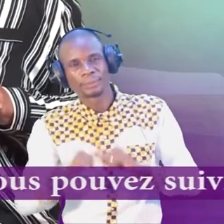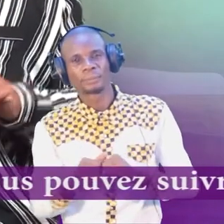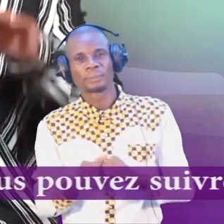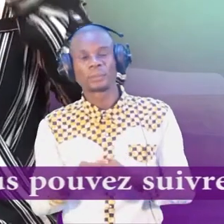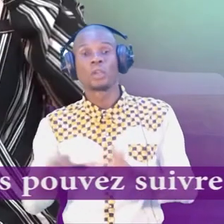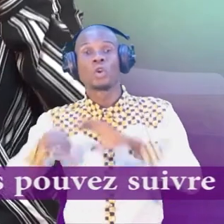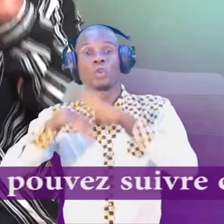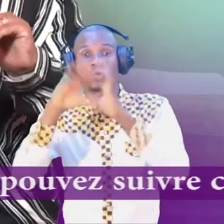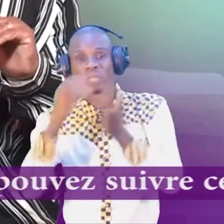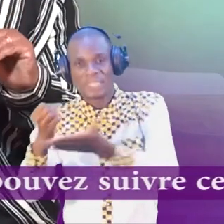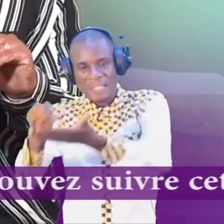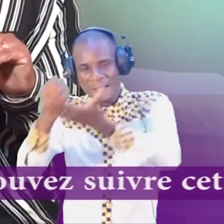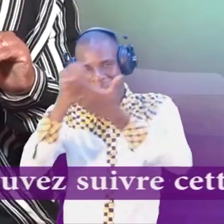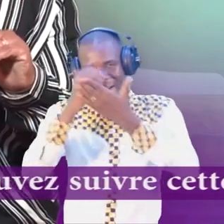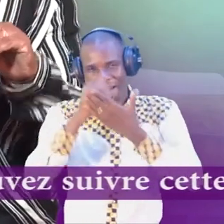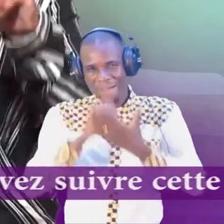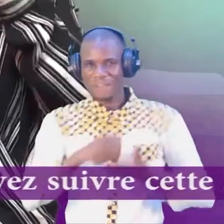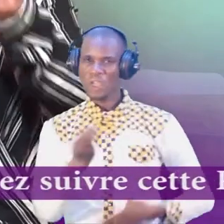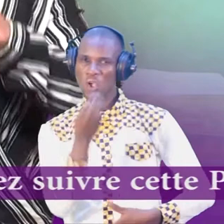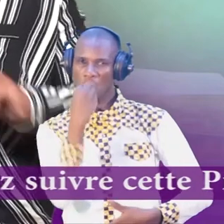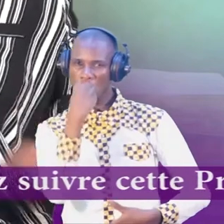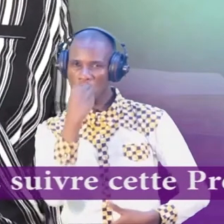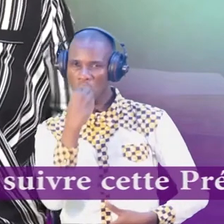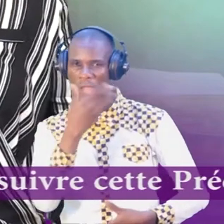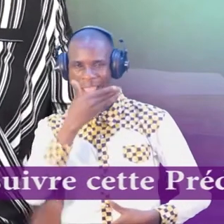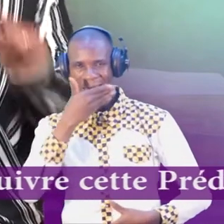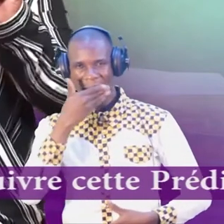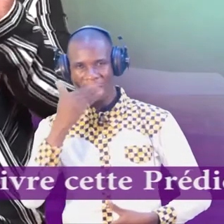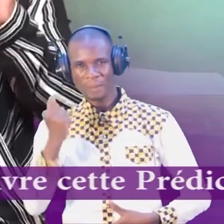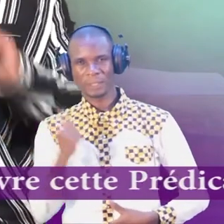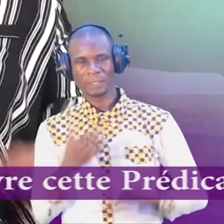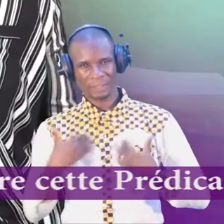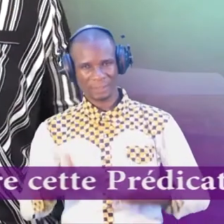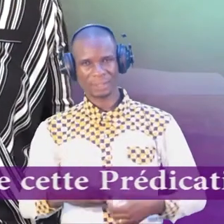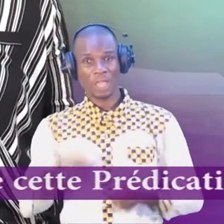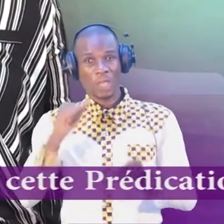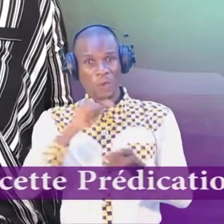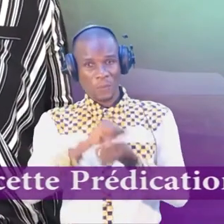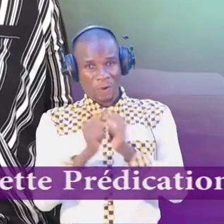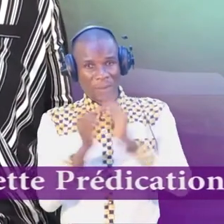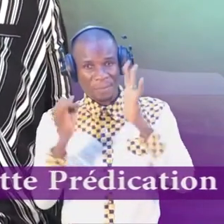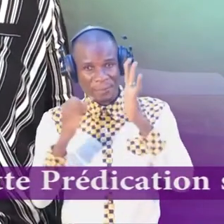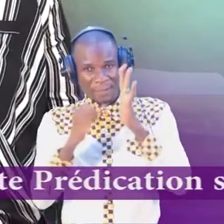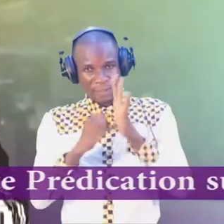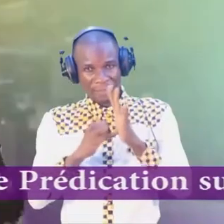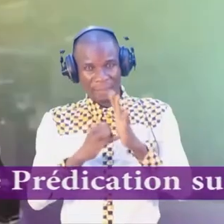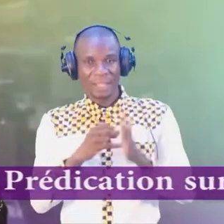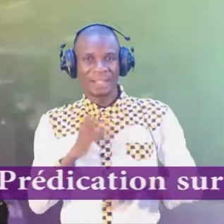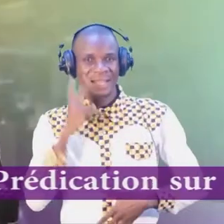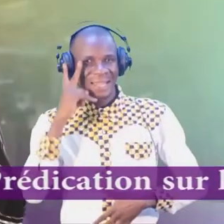Mungu. Ukimwamini Mungu, una bahati kubwa ya ziada.